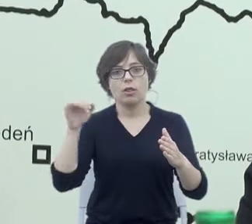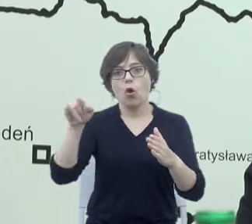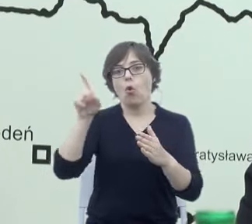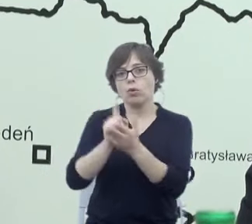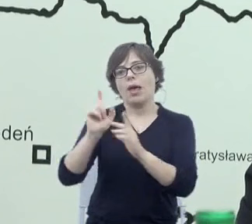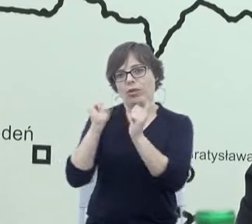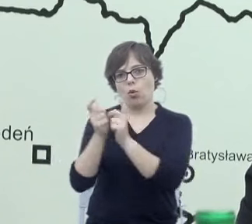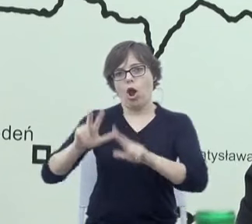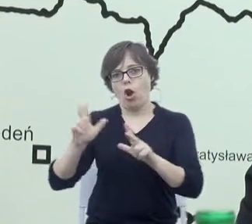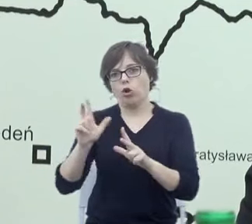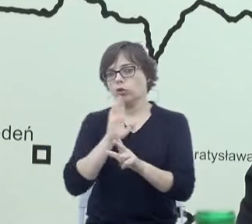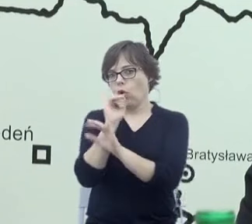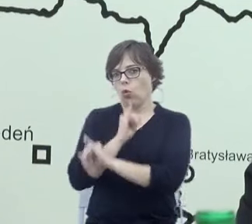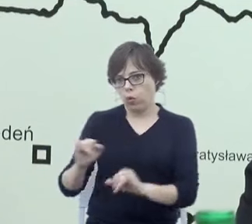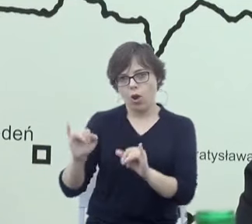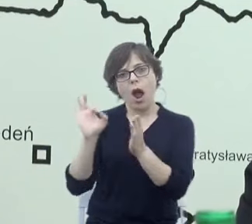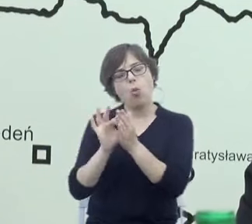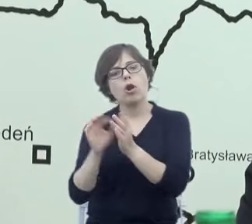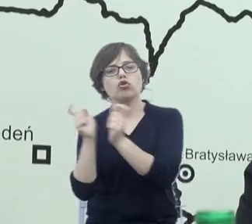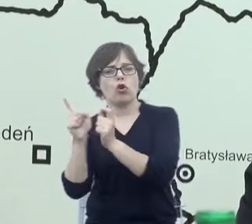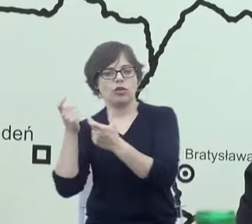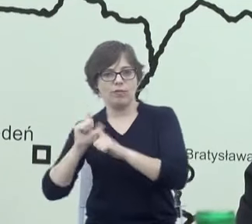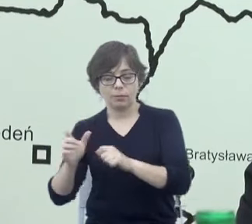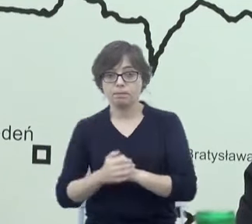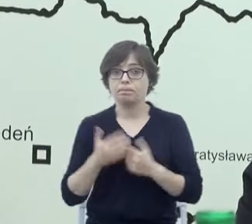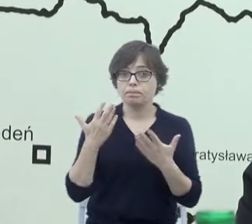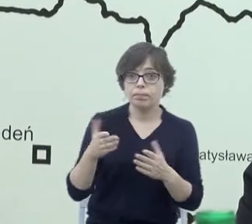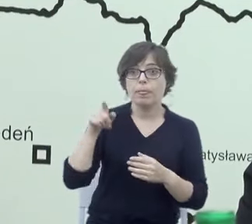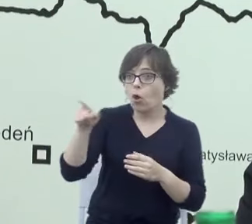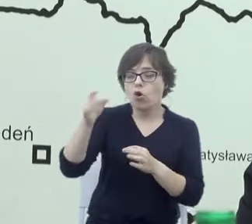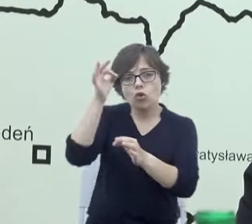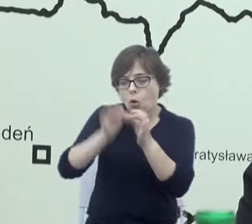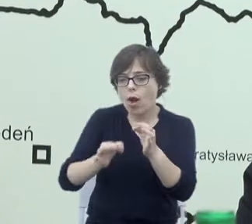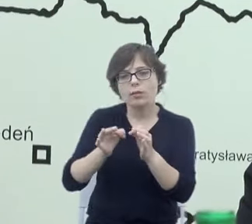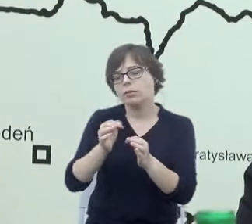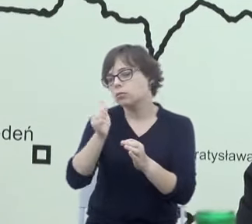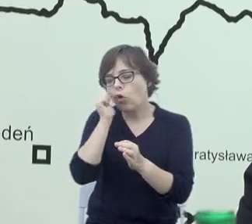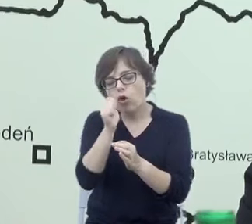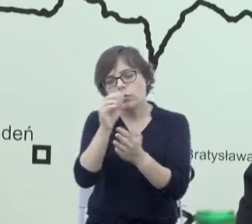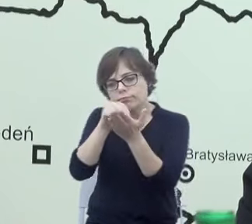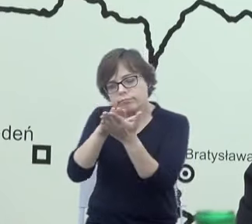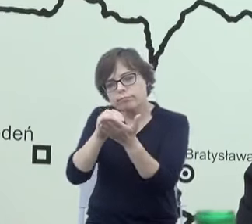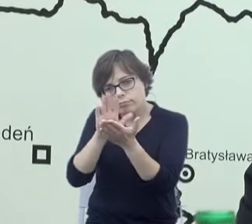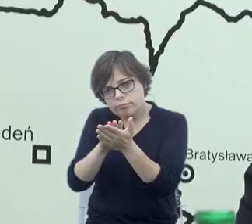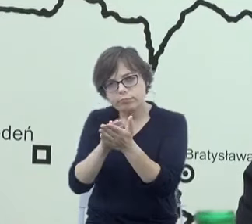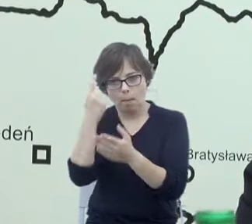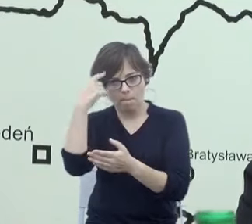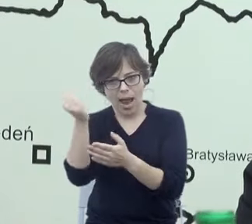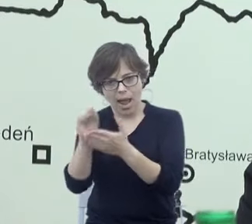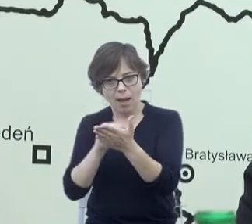cała rodzina przeżyła w sąsiedniej wsi i ten pamiętnik no, dzień po dniu cały ten okres po wybuchu